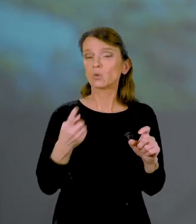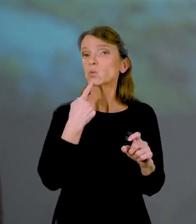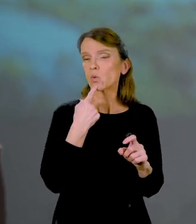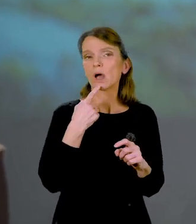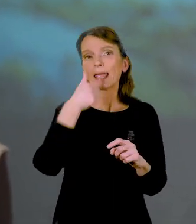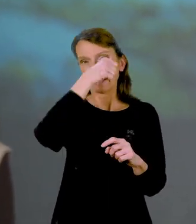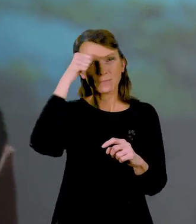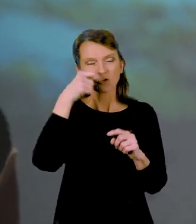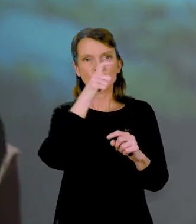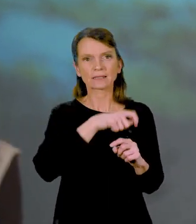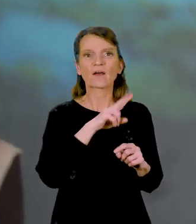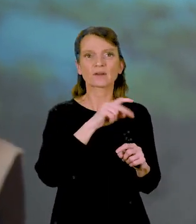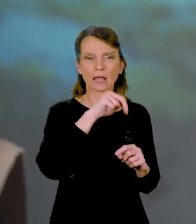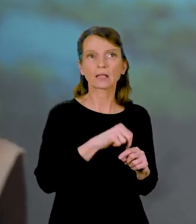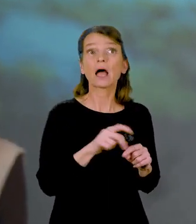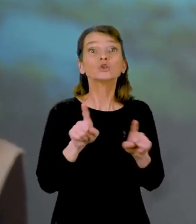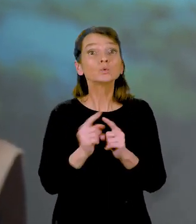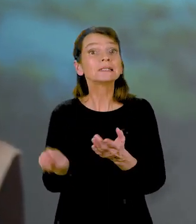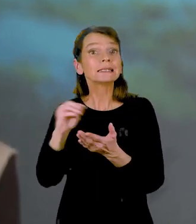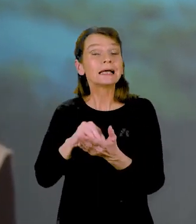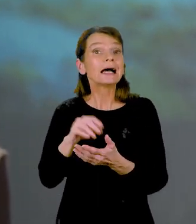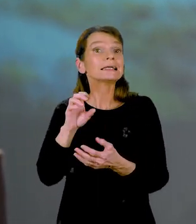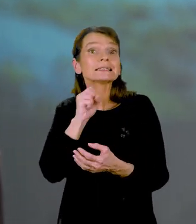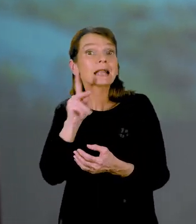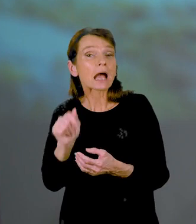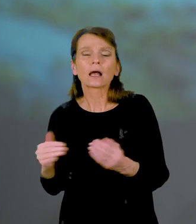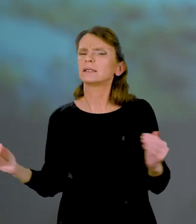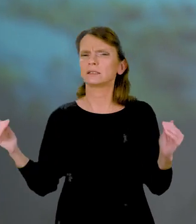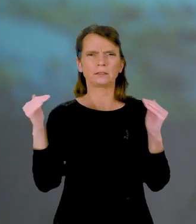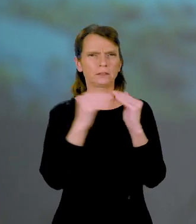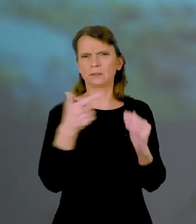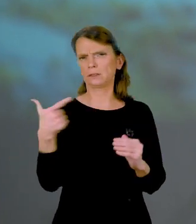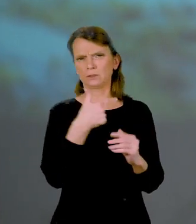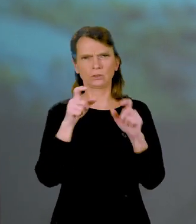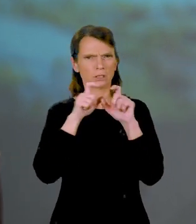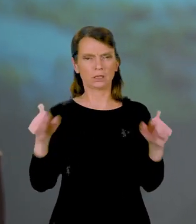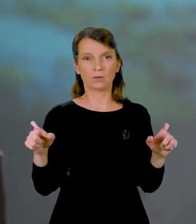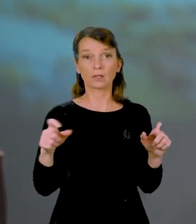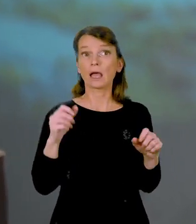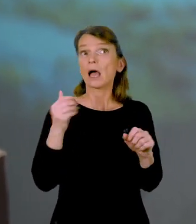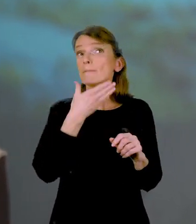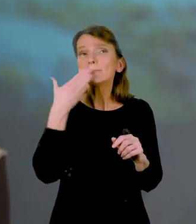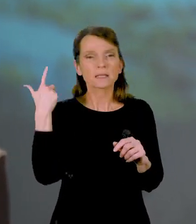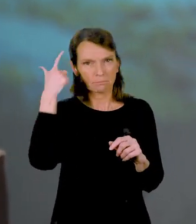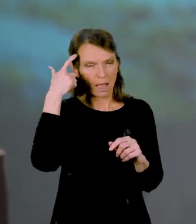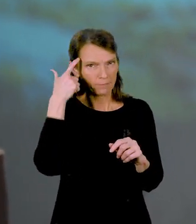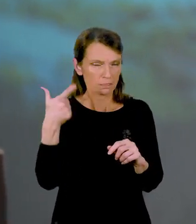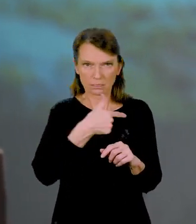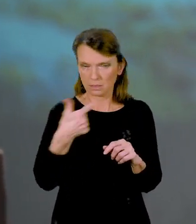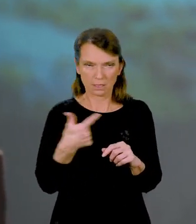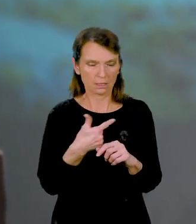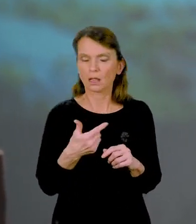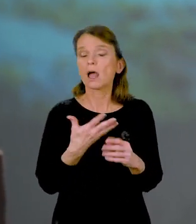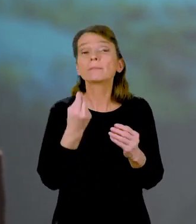spoznana, preimenovana vrana, da pa navedena sraka, ji po krivdi je enaka. Ker brez pameti sta